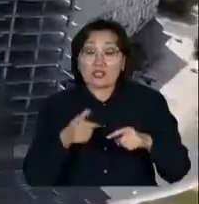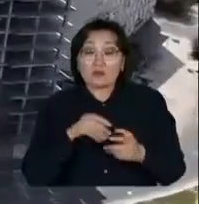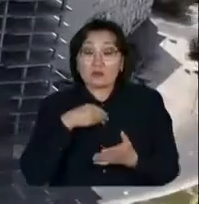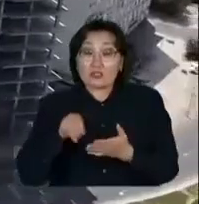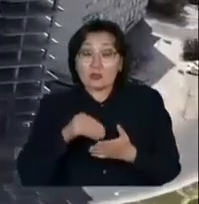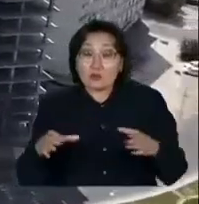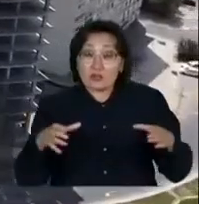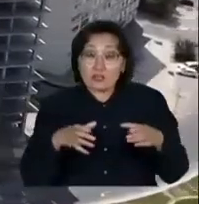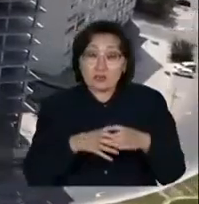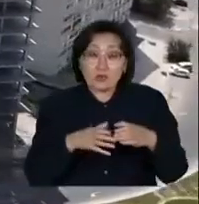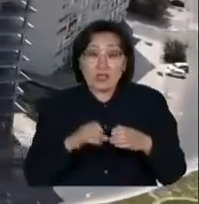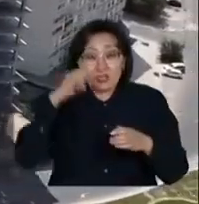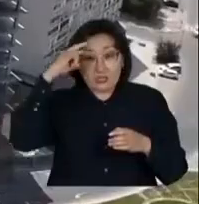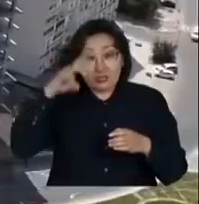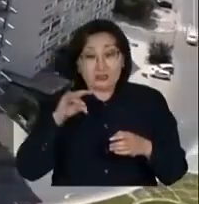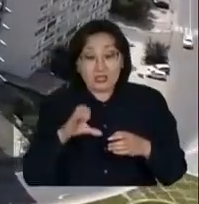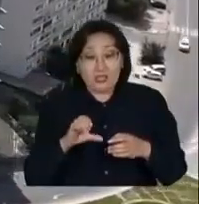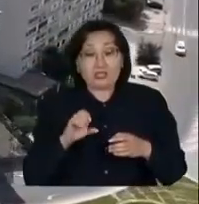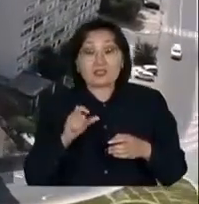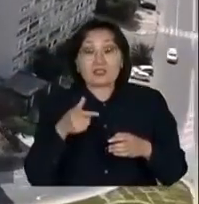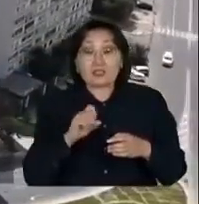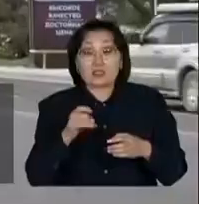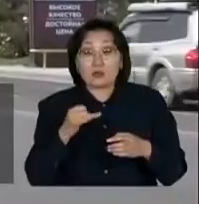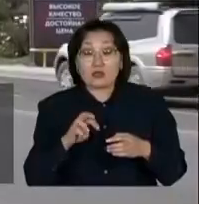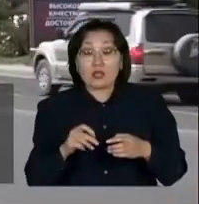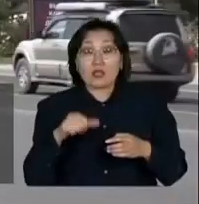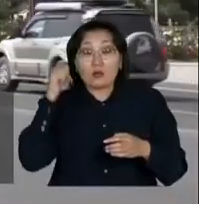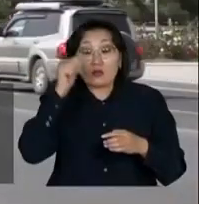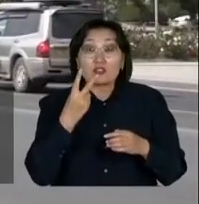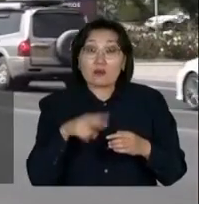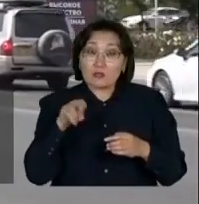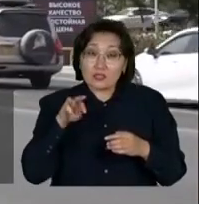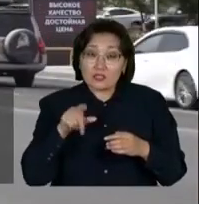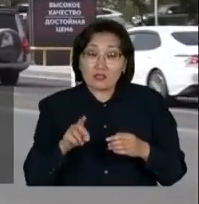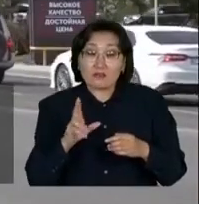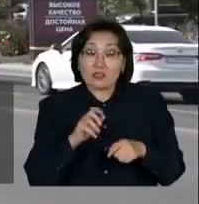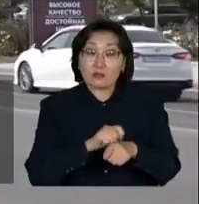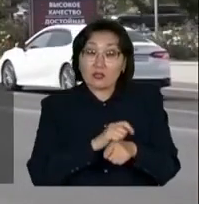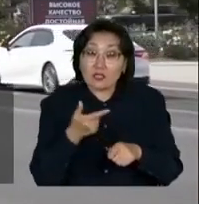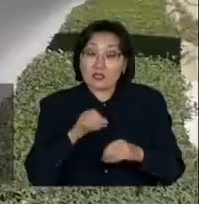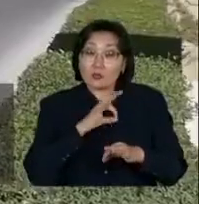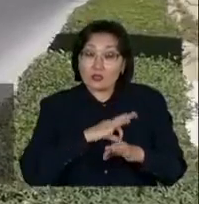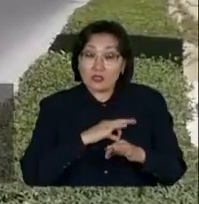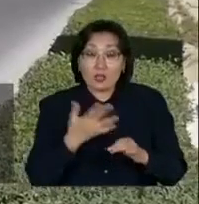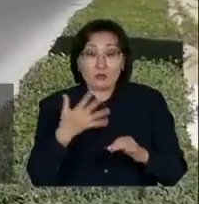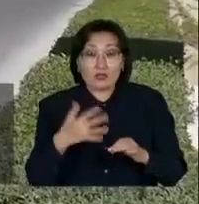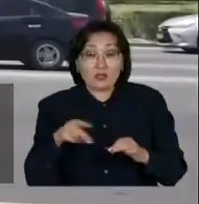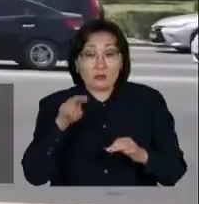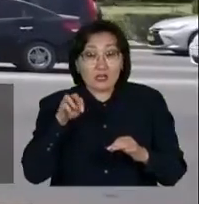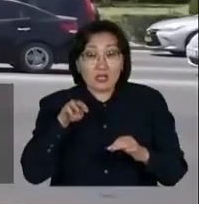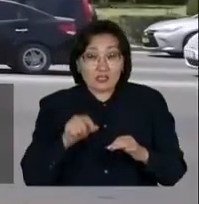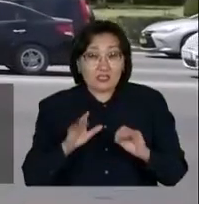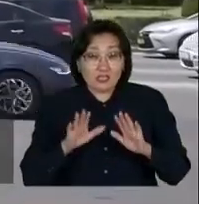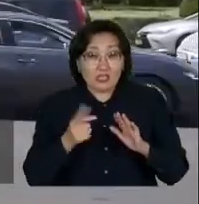алатын мекемесі Қазтрансгаз аймақ. Кәсіпорын жылына 20 миллиард текше метр көгілдір отын тұтынады. Яғни 55 миллиард теңге